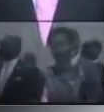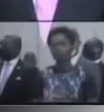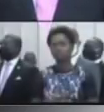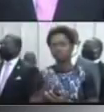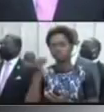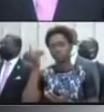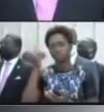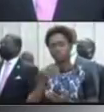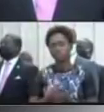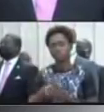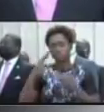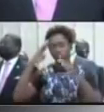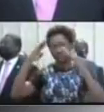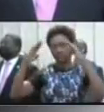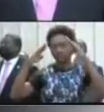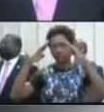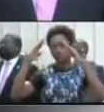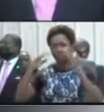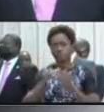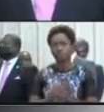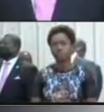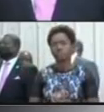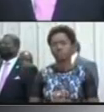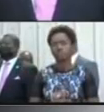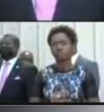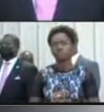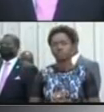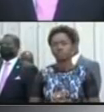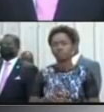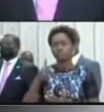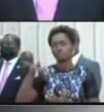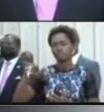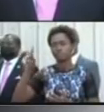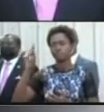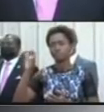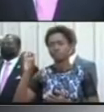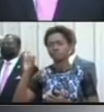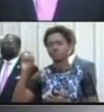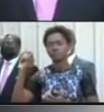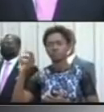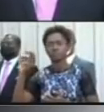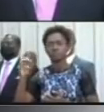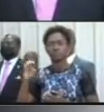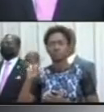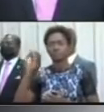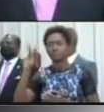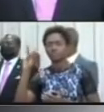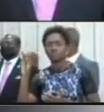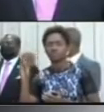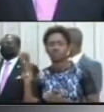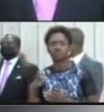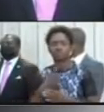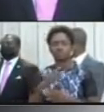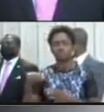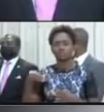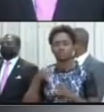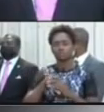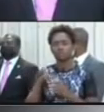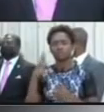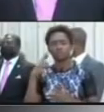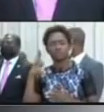Daniel, m'ap salue presse parler, écrit et télévisé, hein, et présent nous. Je remercie nous pour